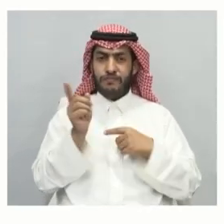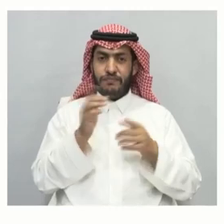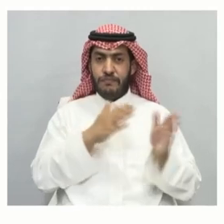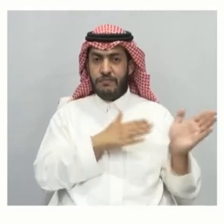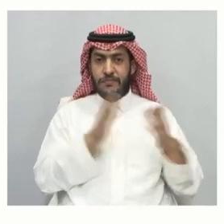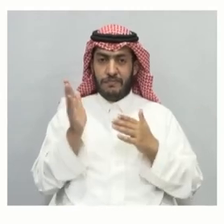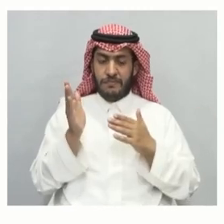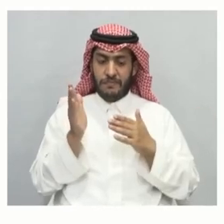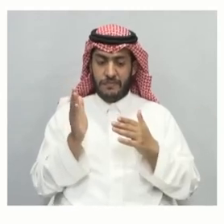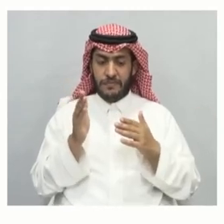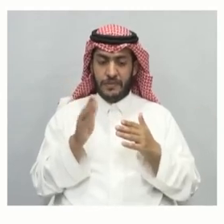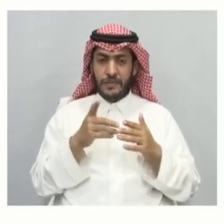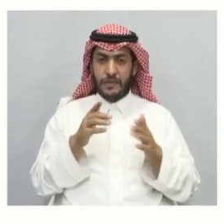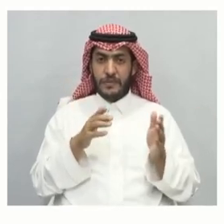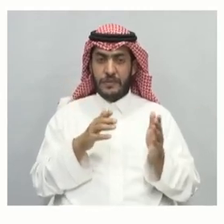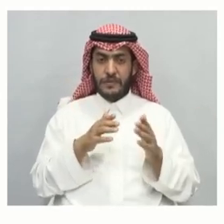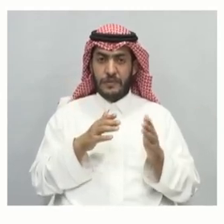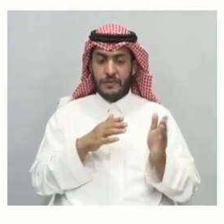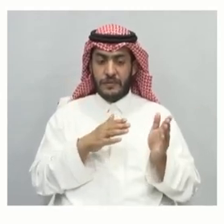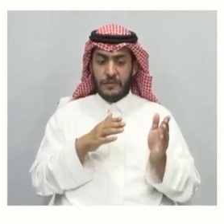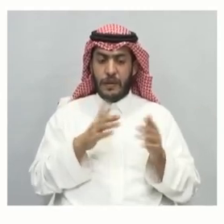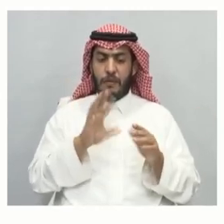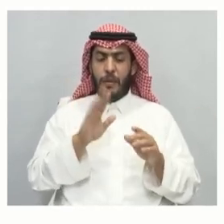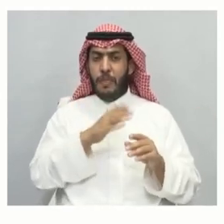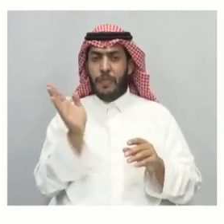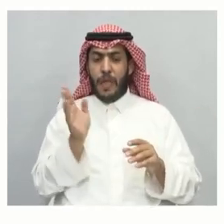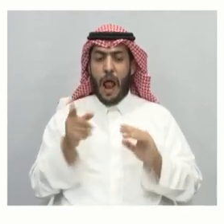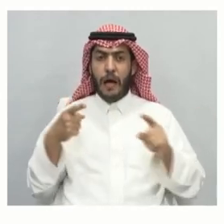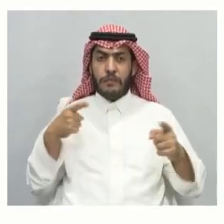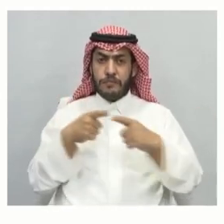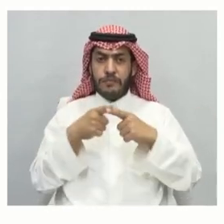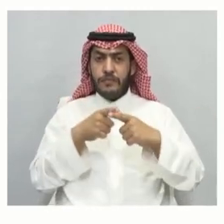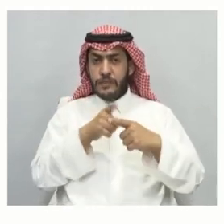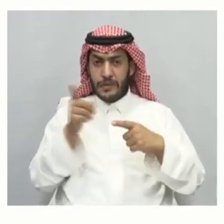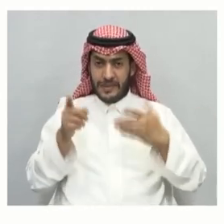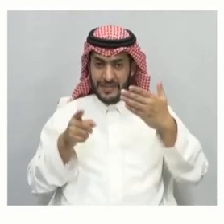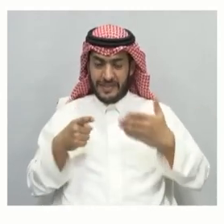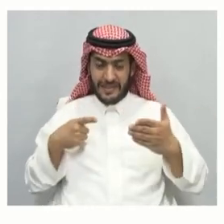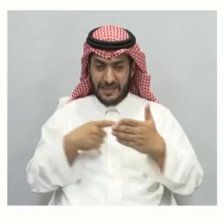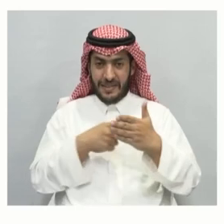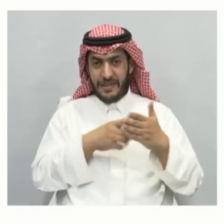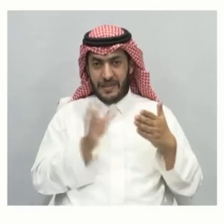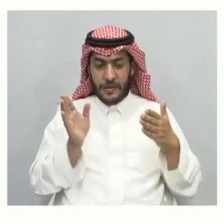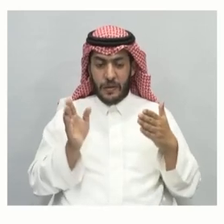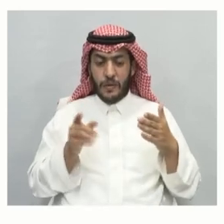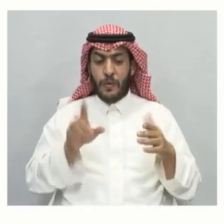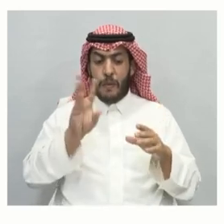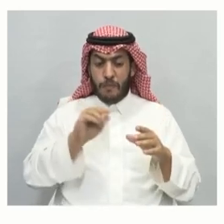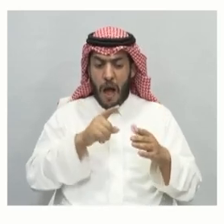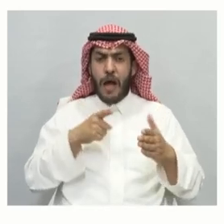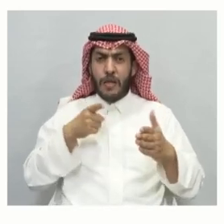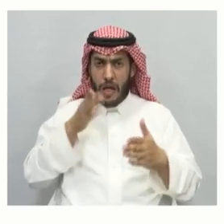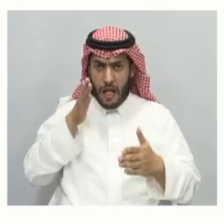انحرف او ارتد بمعنى اصح ارتد وفي جزء من هذا الشعاع نفذ